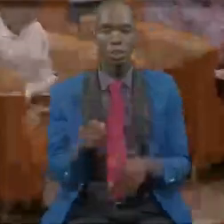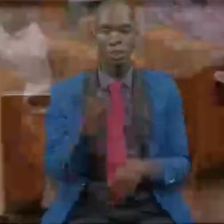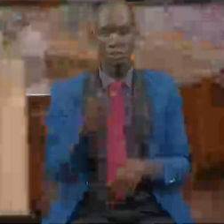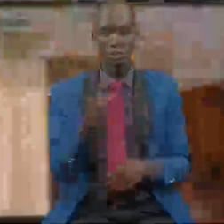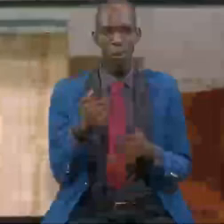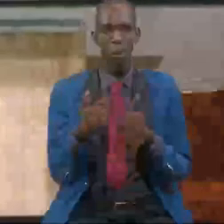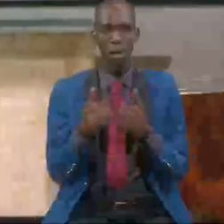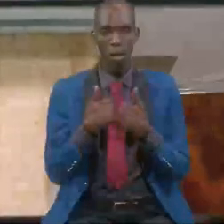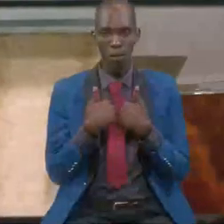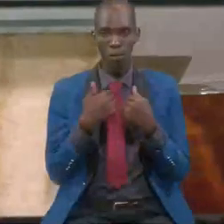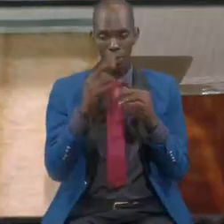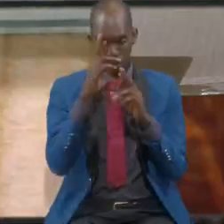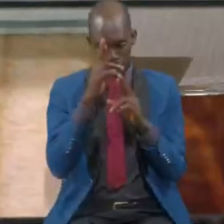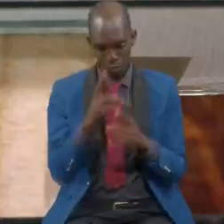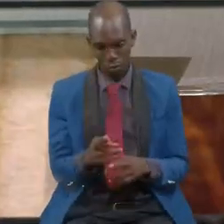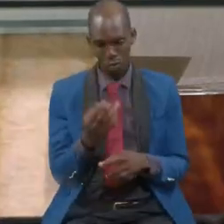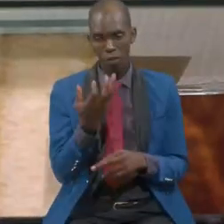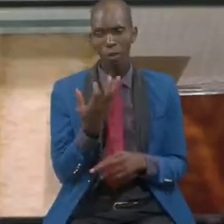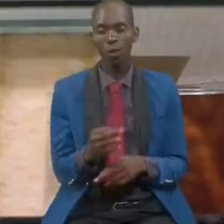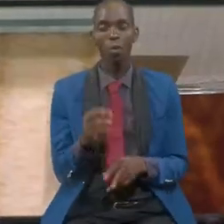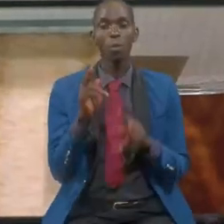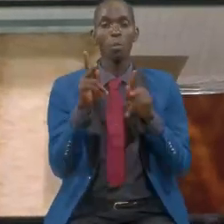êtes condamné.